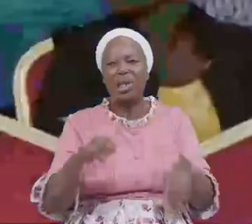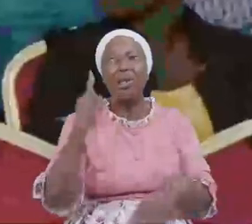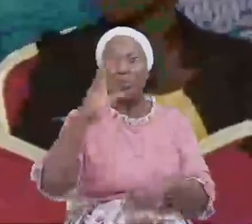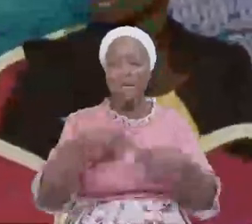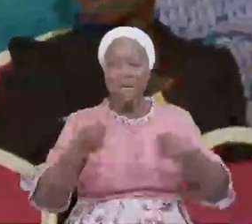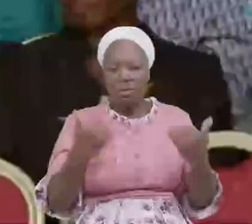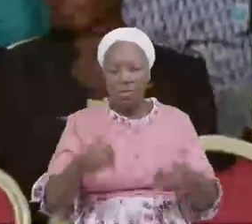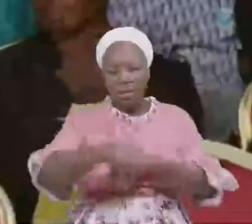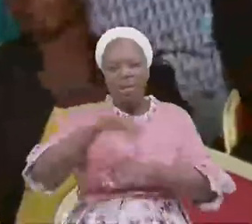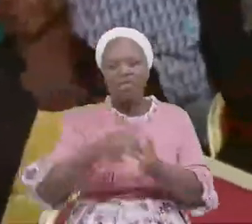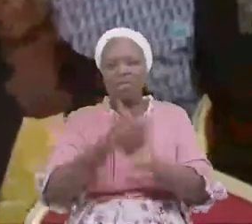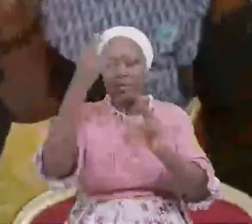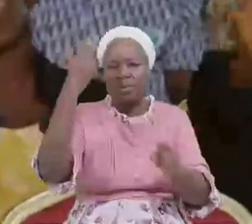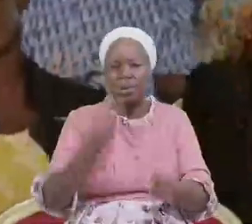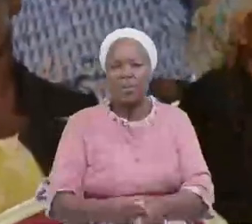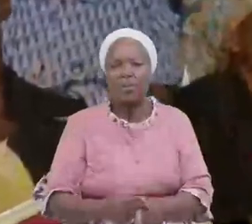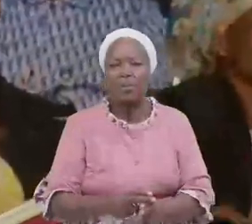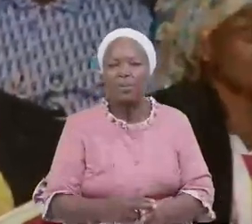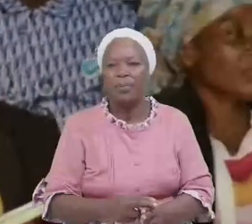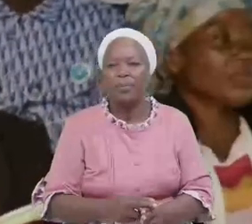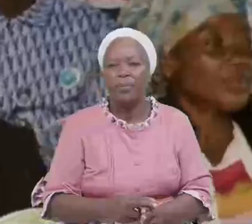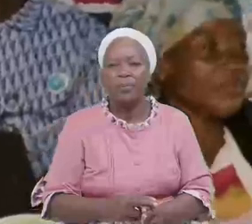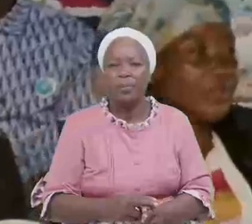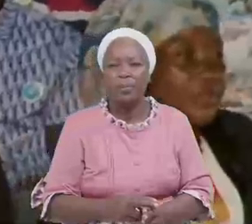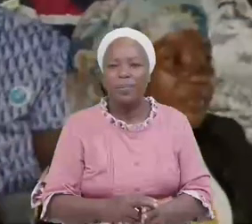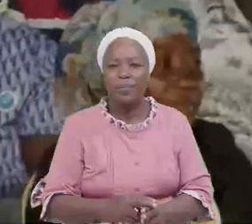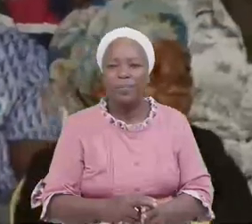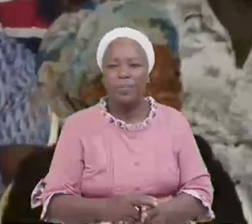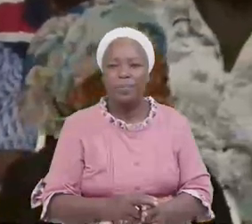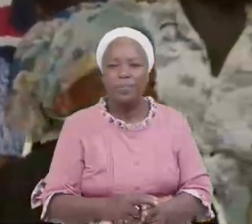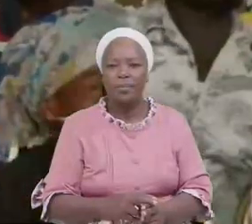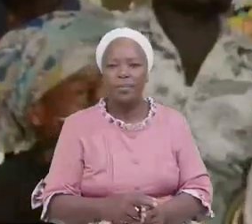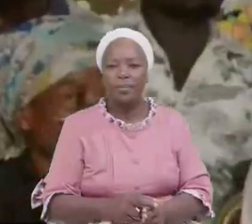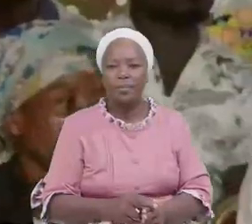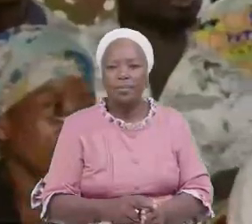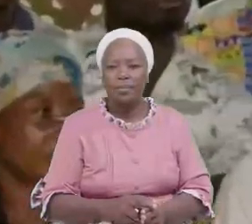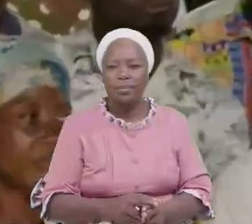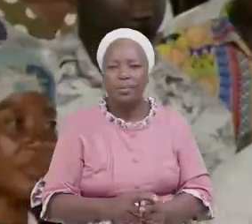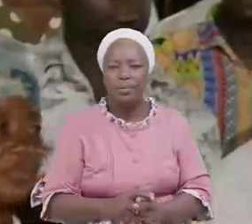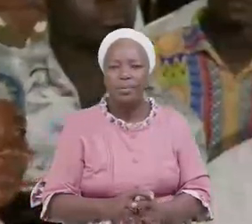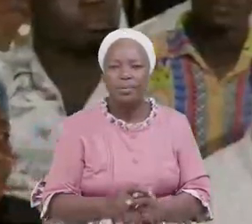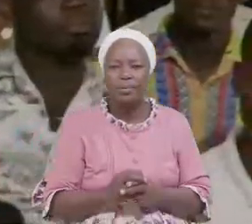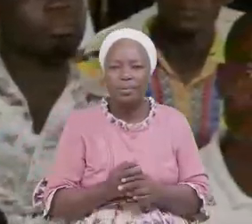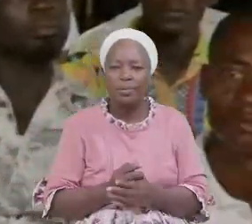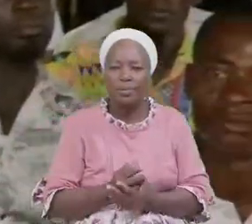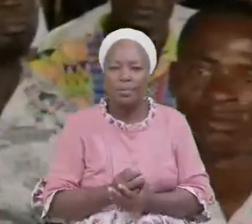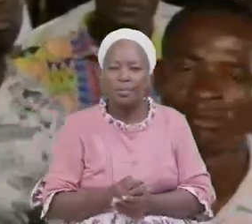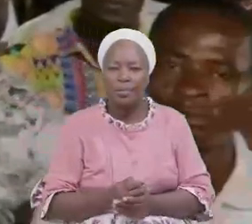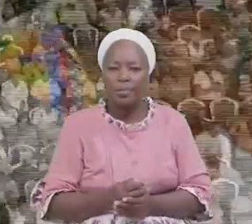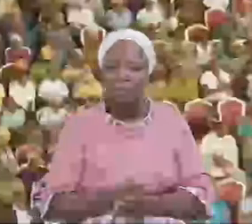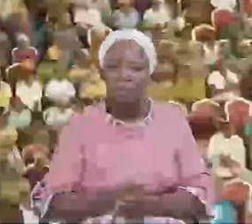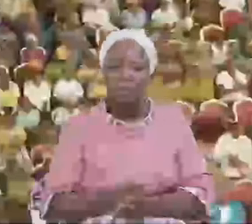Et quand donc tu reconnais que tu ne peux rien de toi-même et que dans l'humilité tu viens au Seigneur pour dire, Seigneur, j'ai essayé par mes efforts, j'ai tout fait, mais ça n'a pas